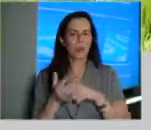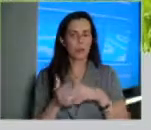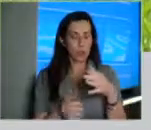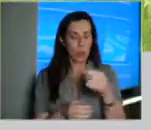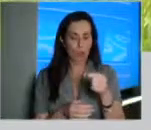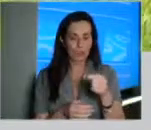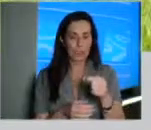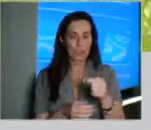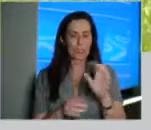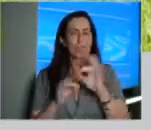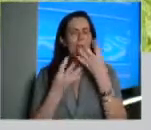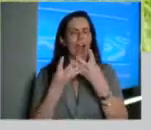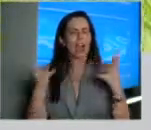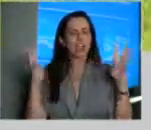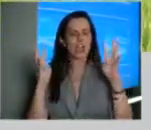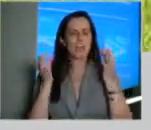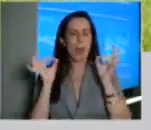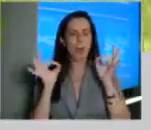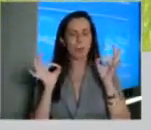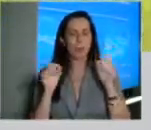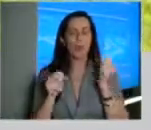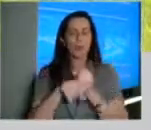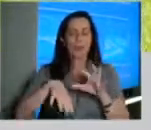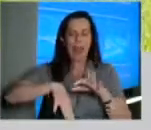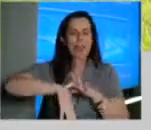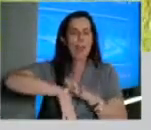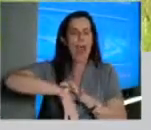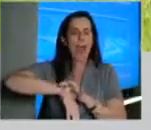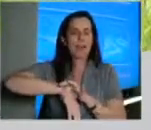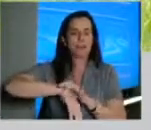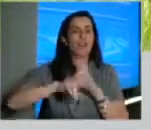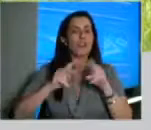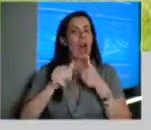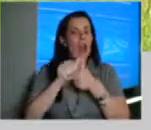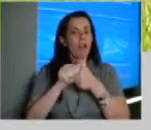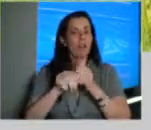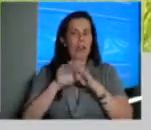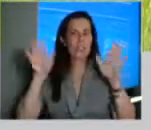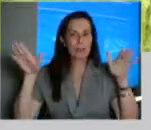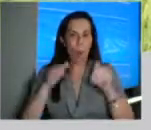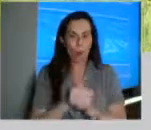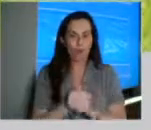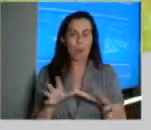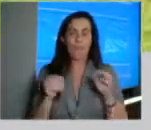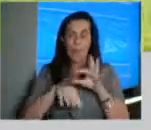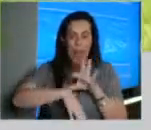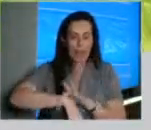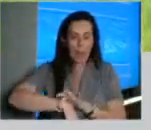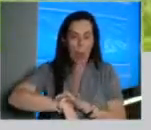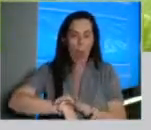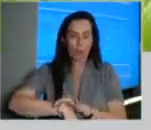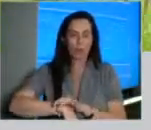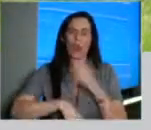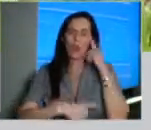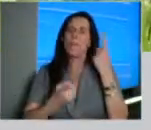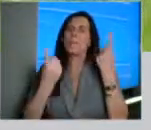אותם בעזרת רשתות מיוחדות, אנחנו שמים להם טבעות שמאפשרות מעקב אחר התנועה שלהם, ובעזרת הטבעות האלה אנחנו יודעים